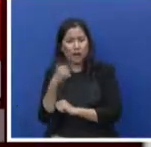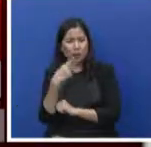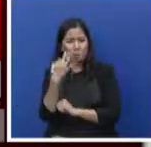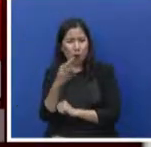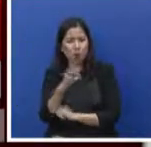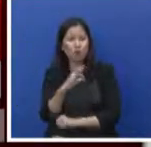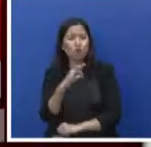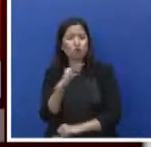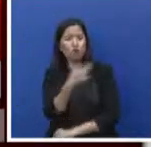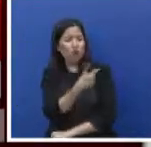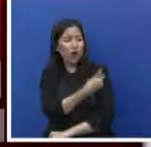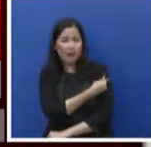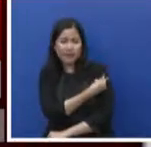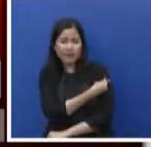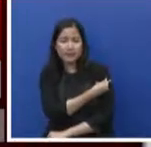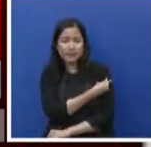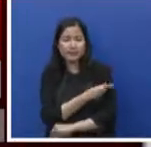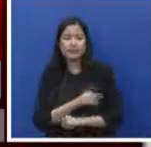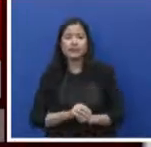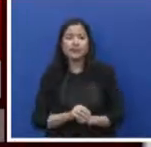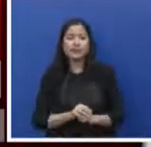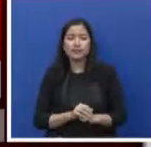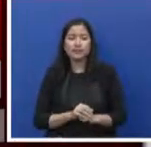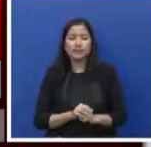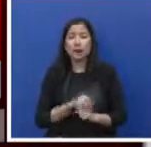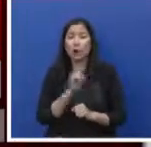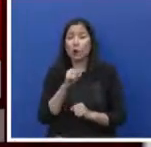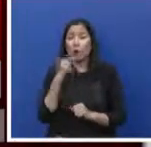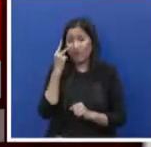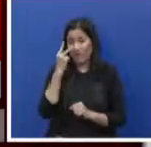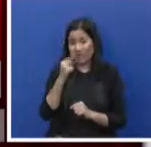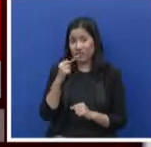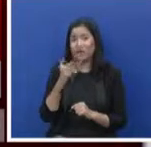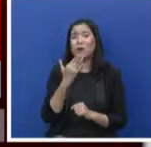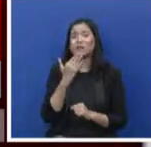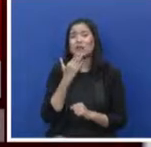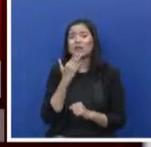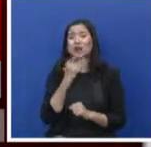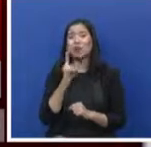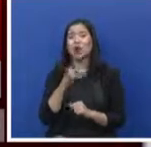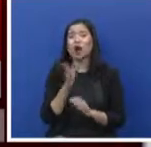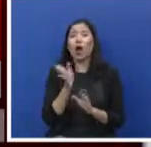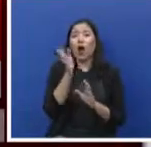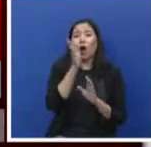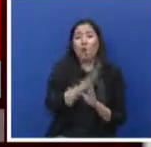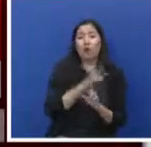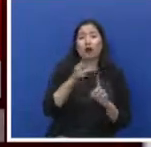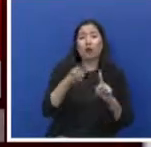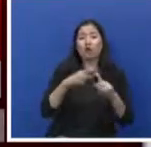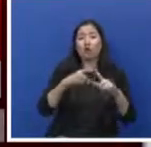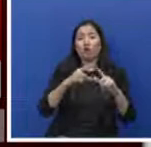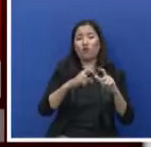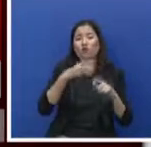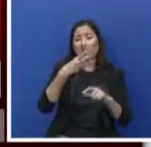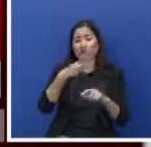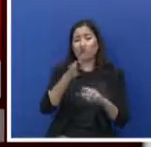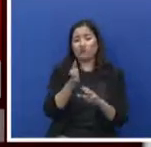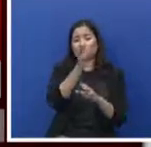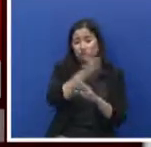fase vaksinasi. Kalau kita lihat selalu di awal fase tertentu itu, banyak